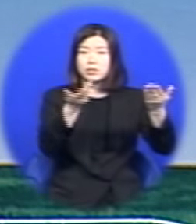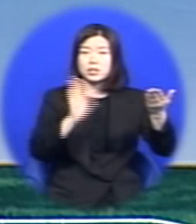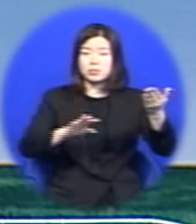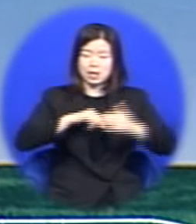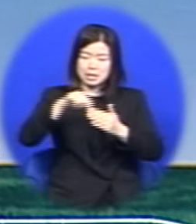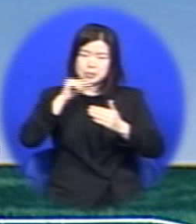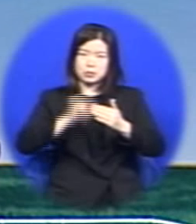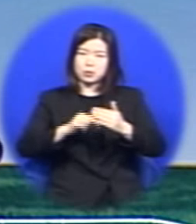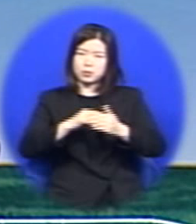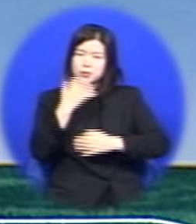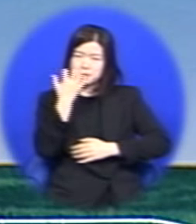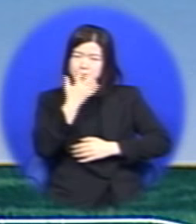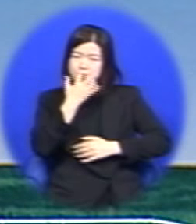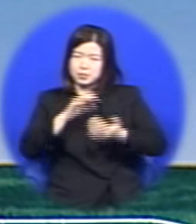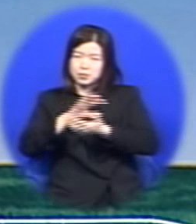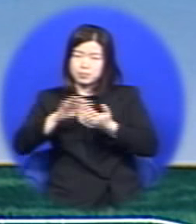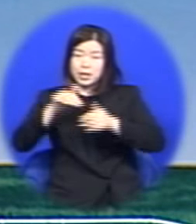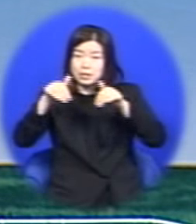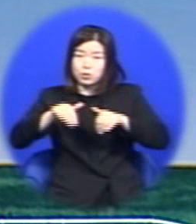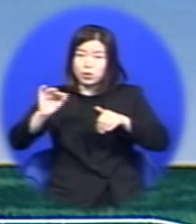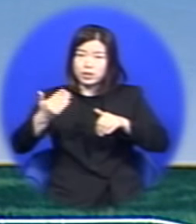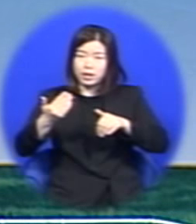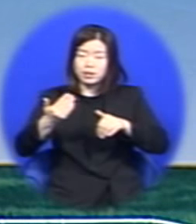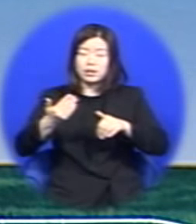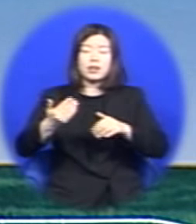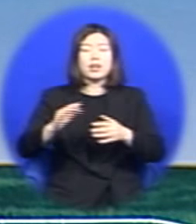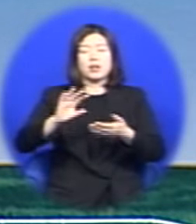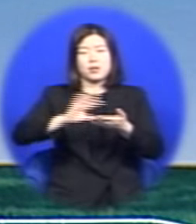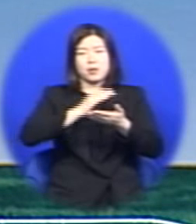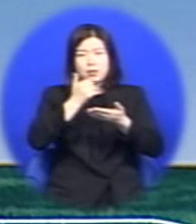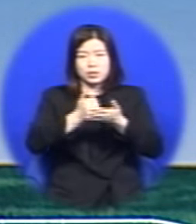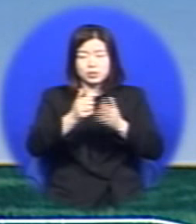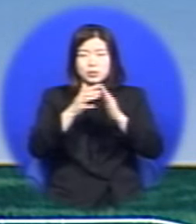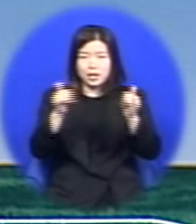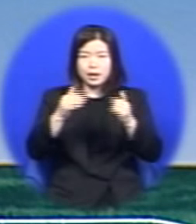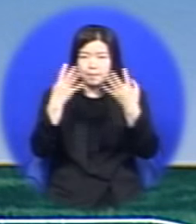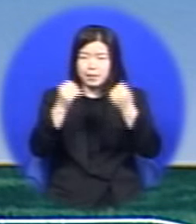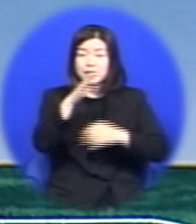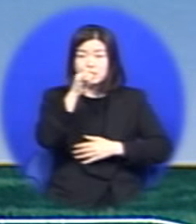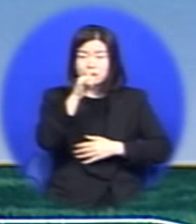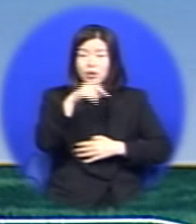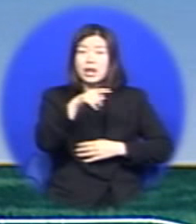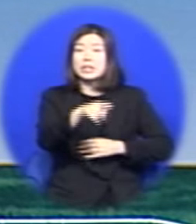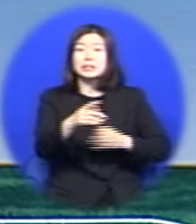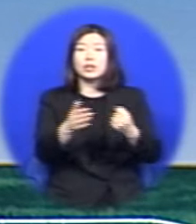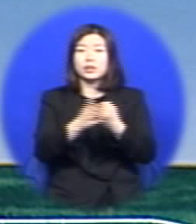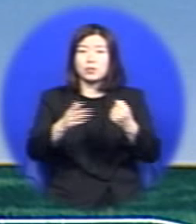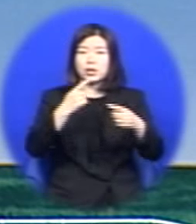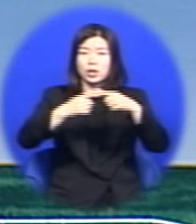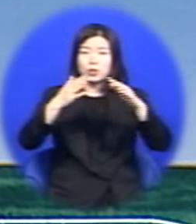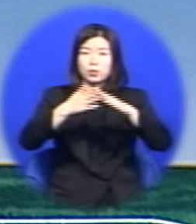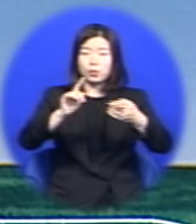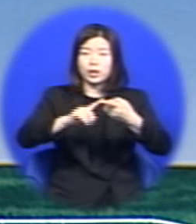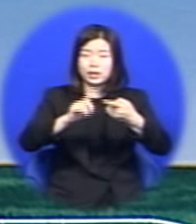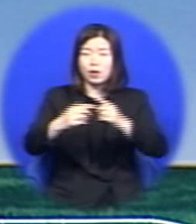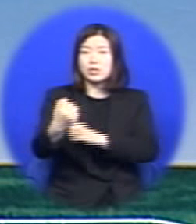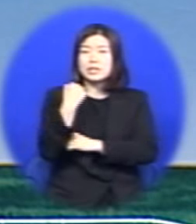있는 수많은 그리스도인들이 있고 그것 때문에 교회는 더 이상 교회다운 힘을 잃어버리고 있다는